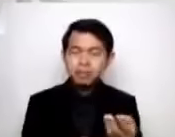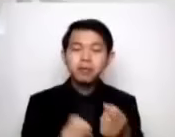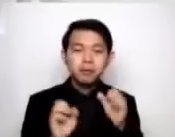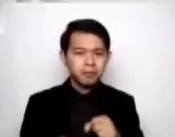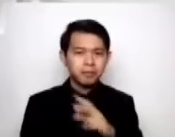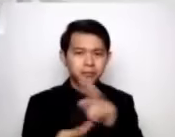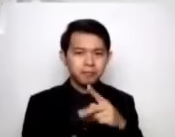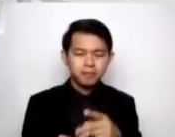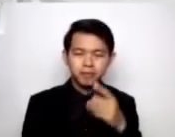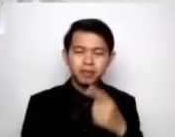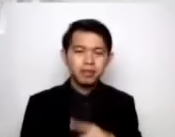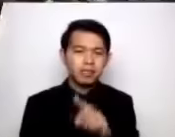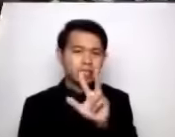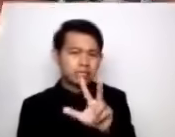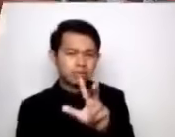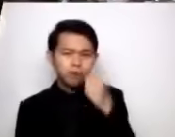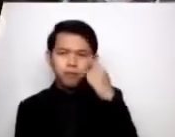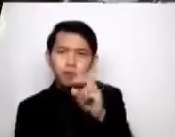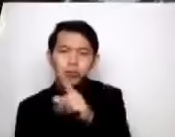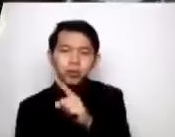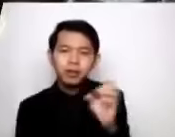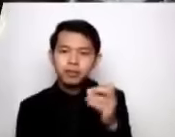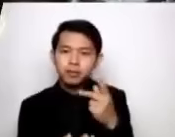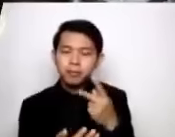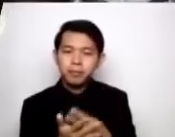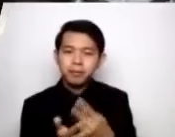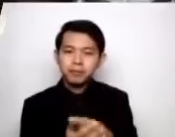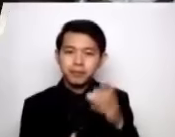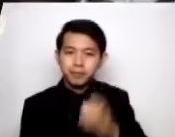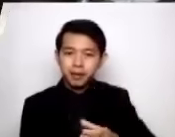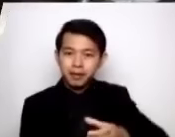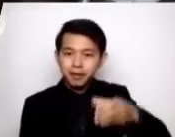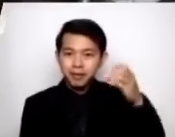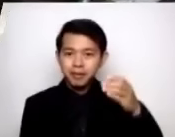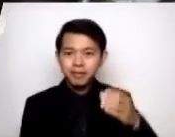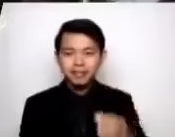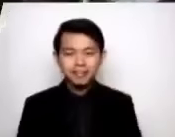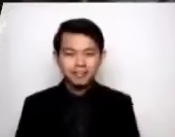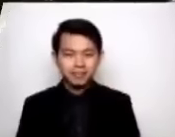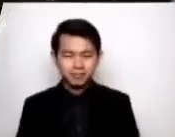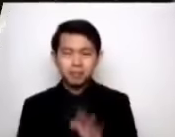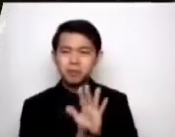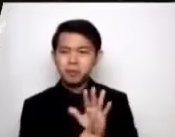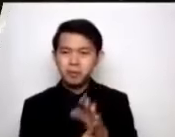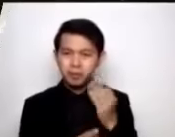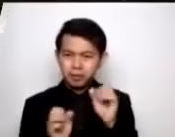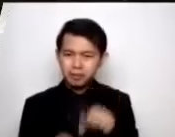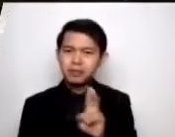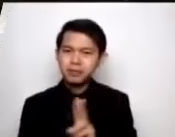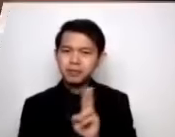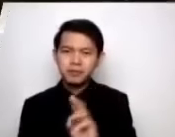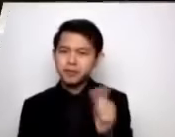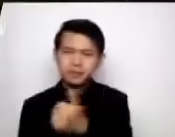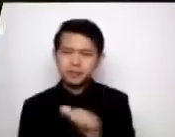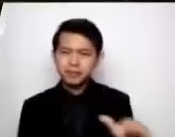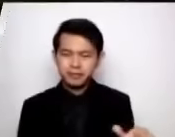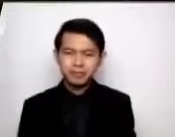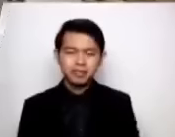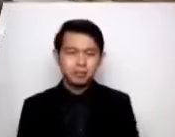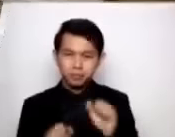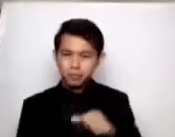pesos na mga tumbler na ito. Mabili po yung tumbler kasi po useful at maraming gamit. Unisex po, pwedeng pambabae, pwedeng